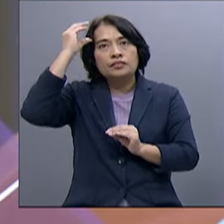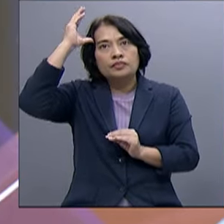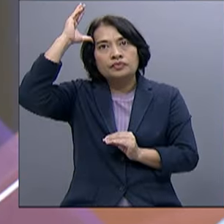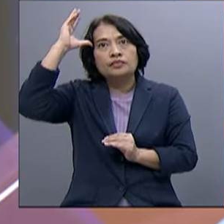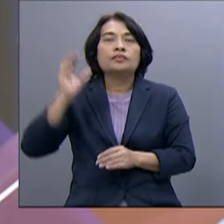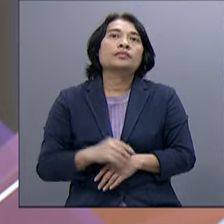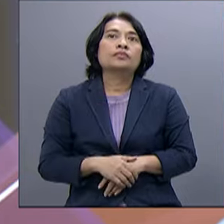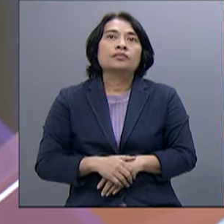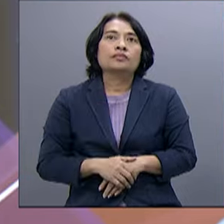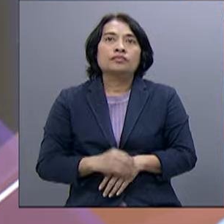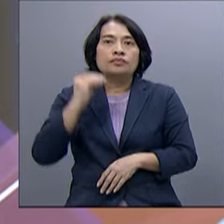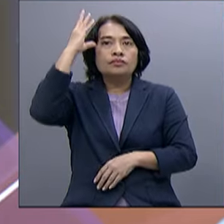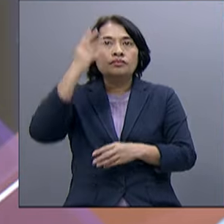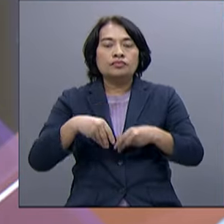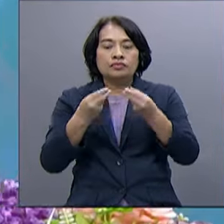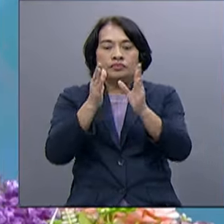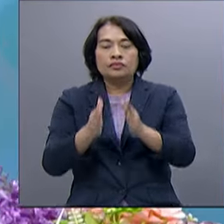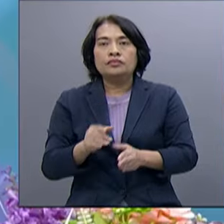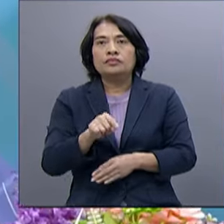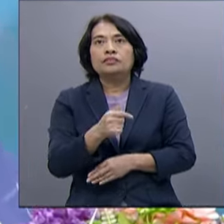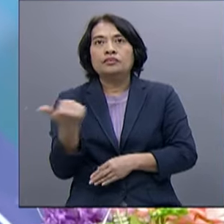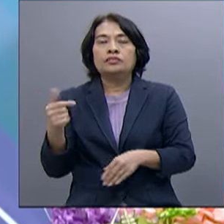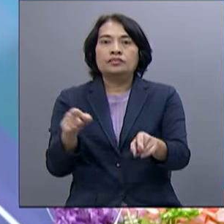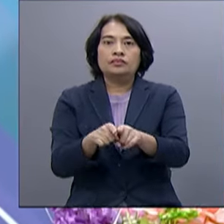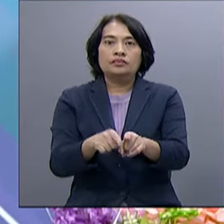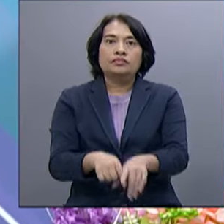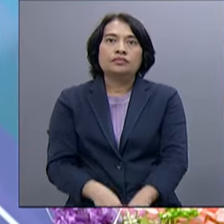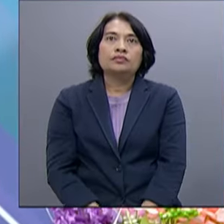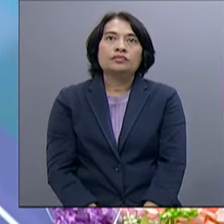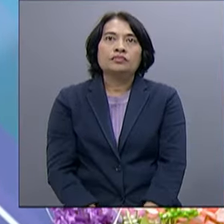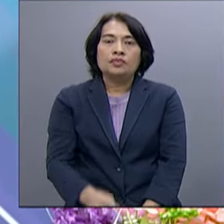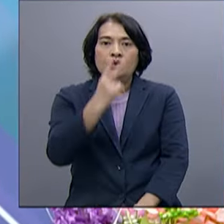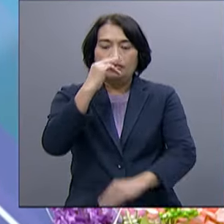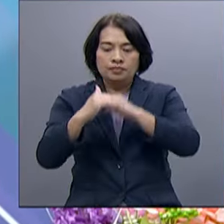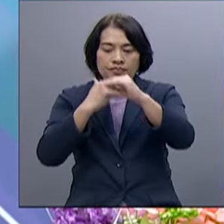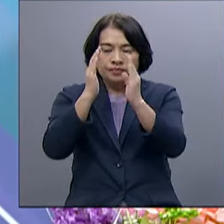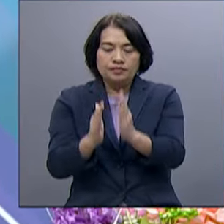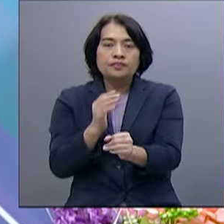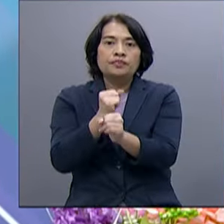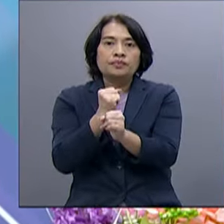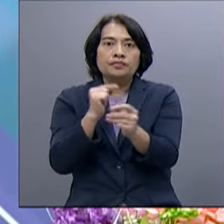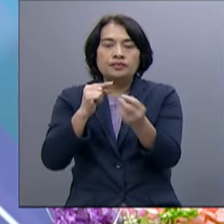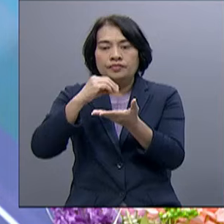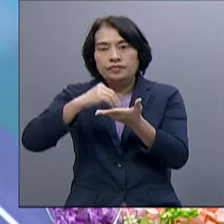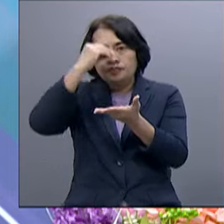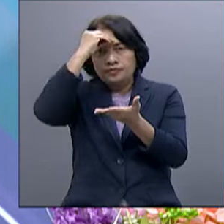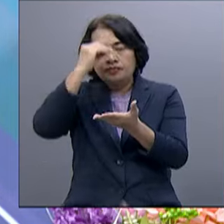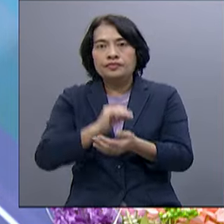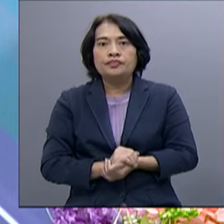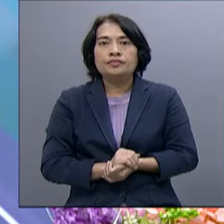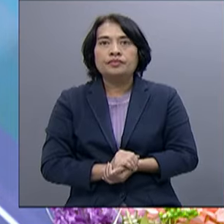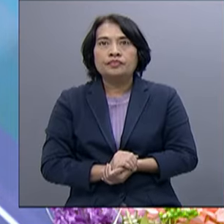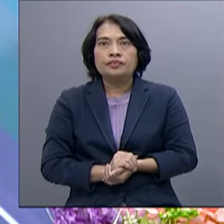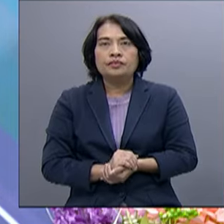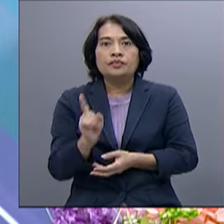อความรู้ให้ดีให้กับคนทั่วไปอีกด้วยค่ะ อ่ะมากันที่อีกหนึ่งเรื่องของการพัฒนาบุคลากรในด้านการศึกษานะครับทางสพฐร่วมกับมหา